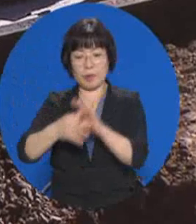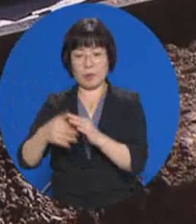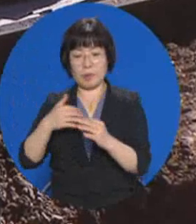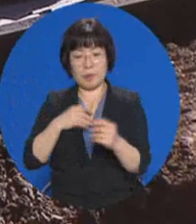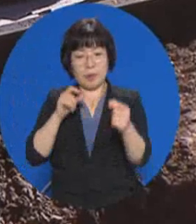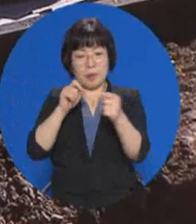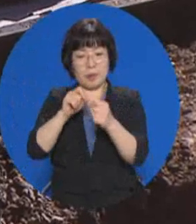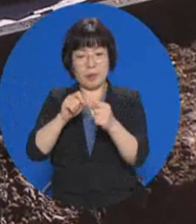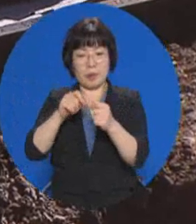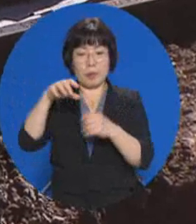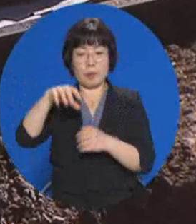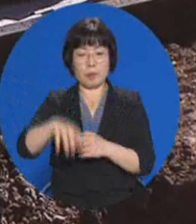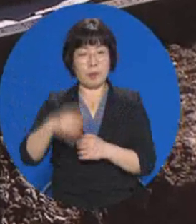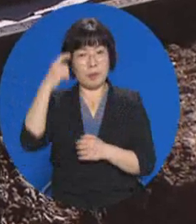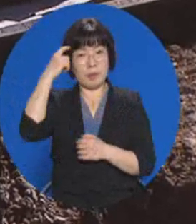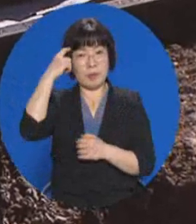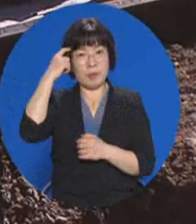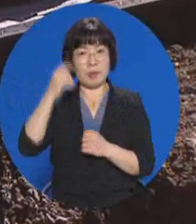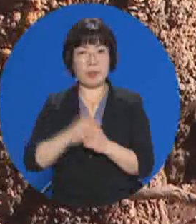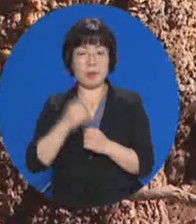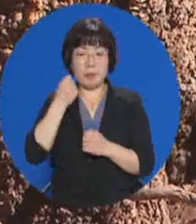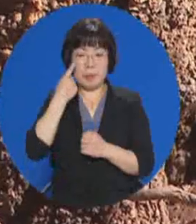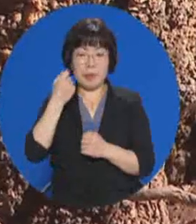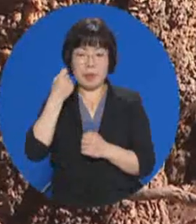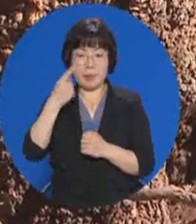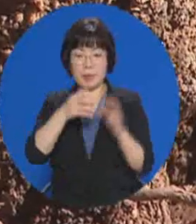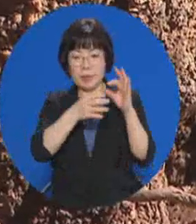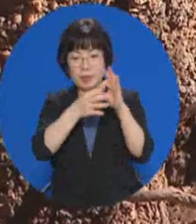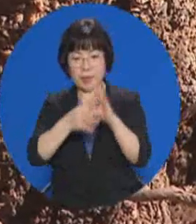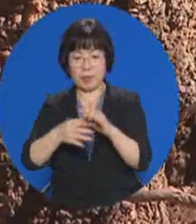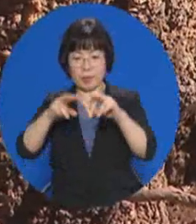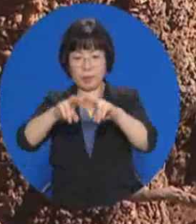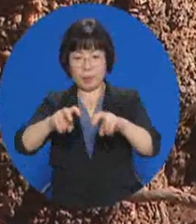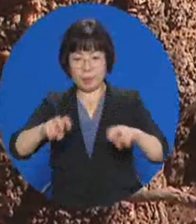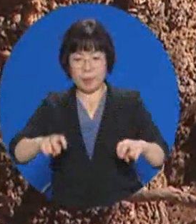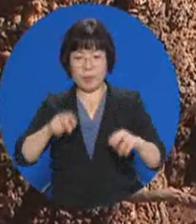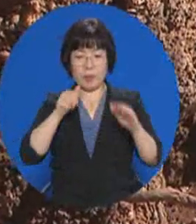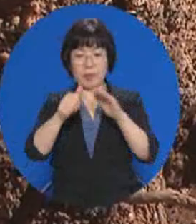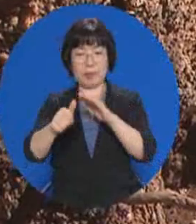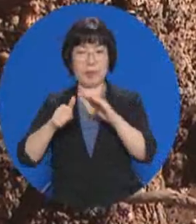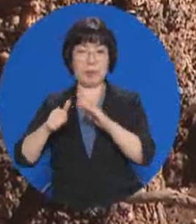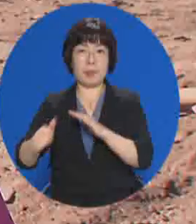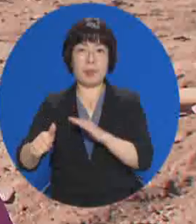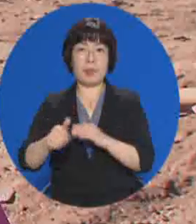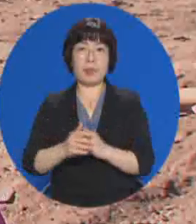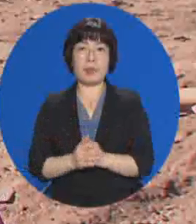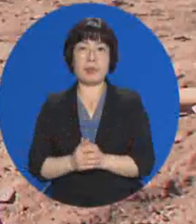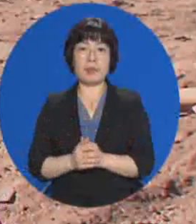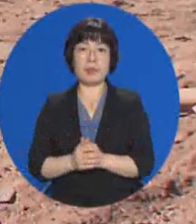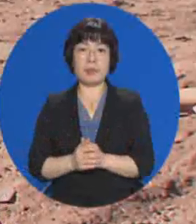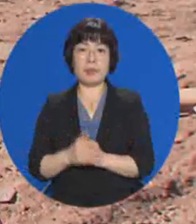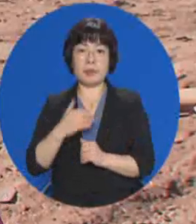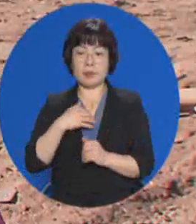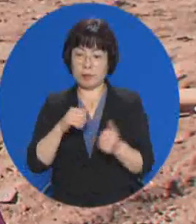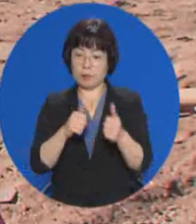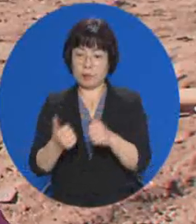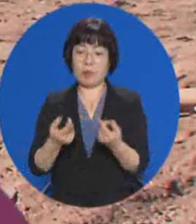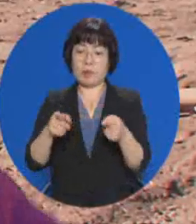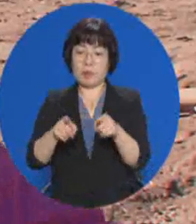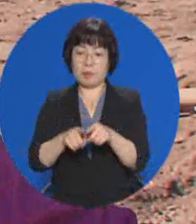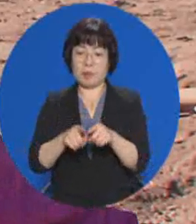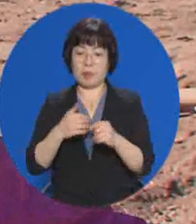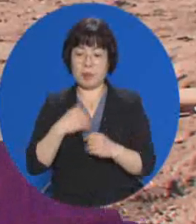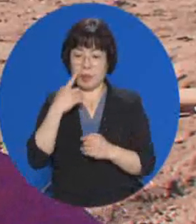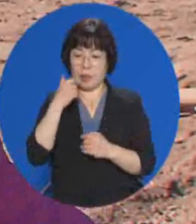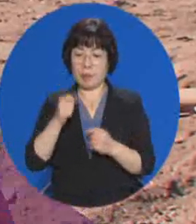떠돌고 있을 거라 생각하는 박 씨는 매달 꾸준히 발굴 현장을 찾고 있습니다. 여기서 죽어야 돼. 죽으면